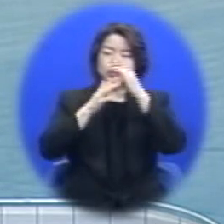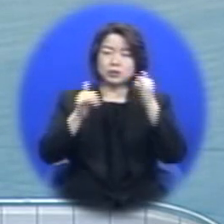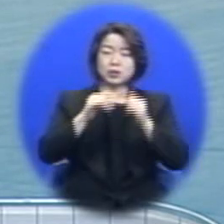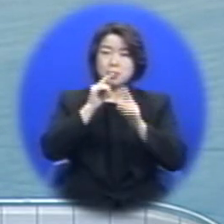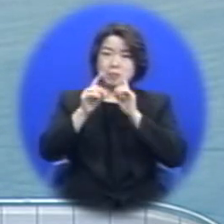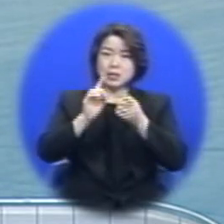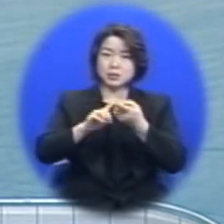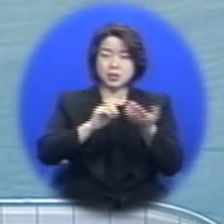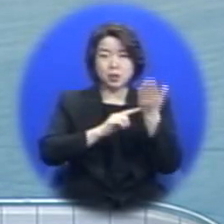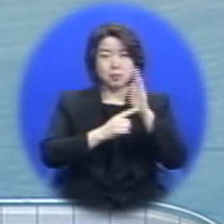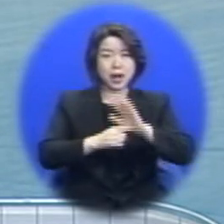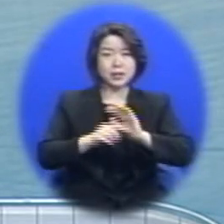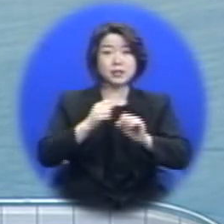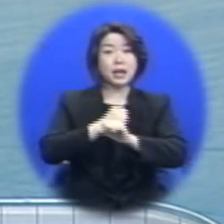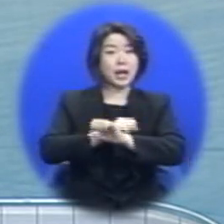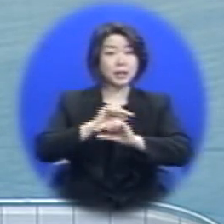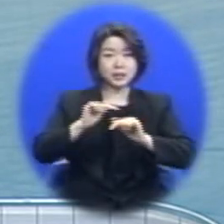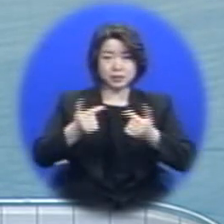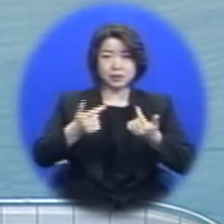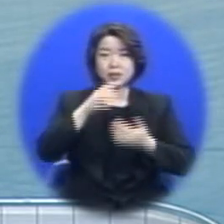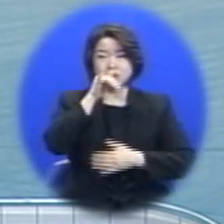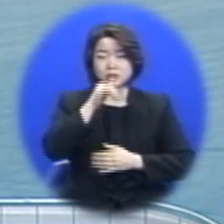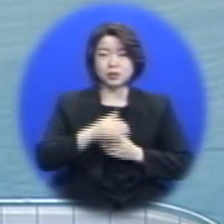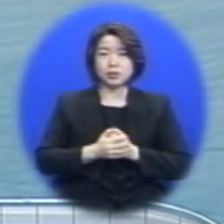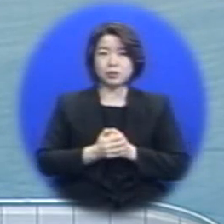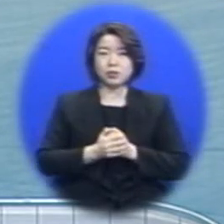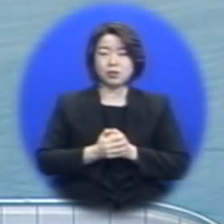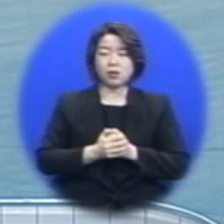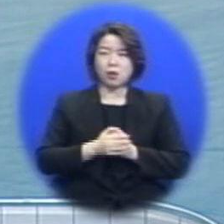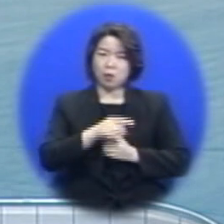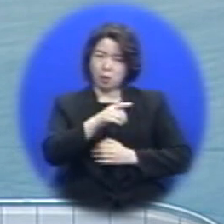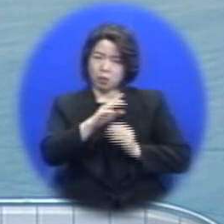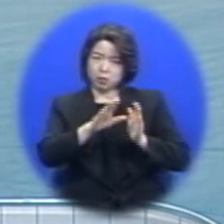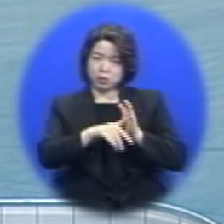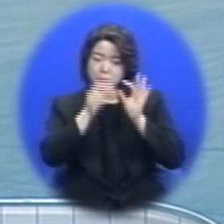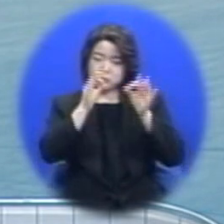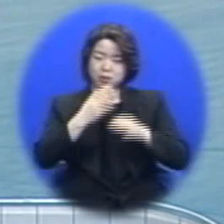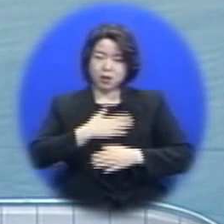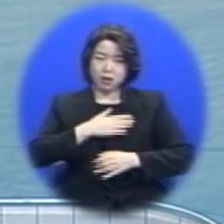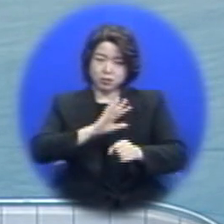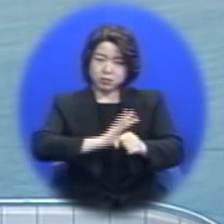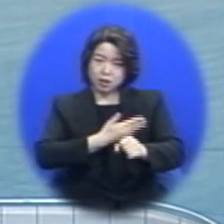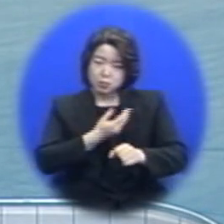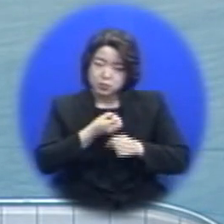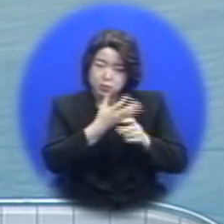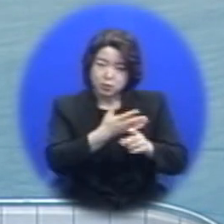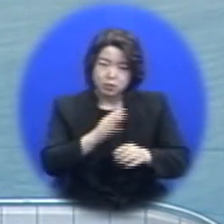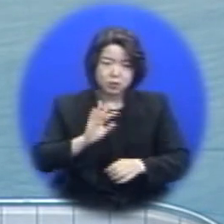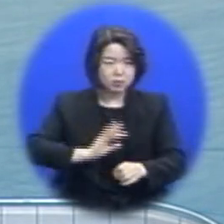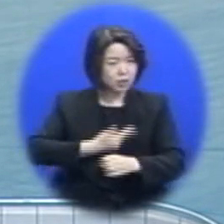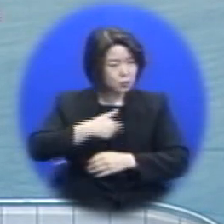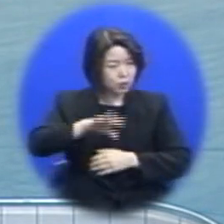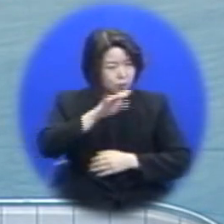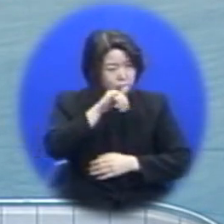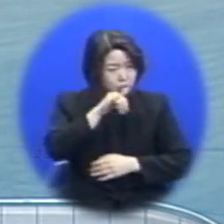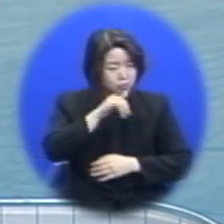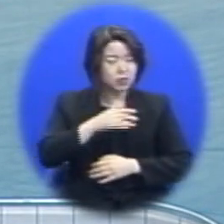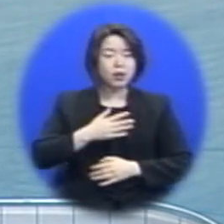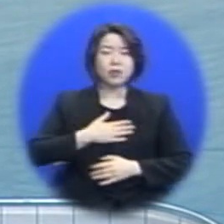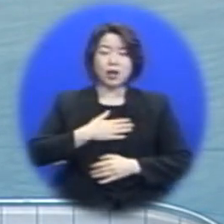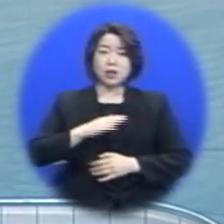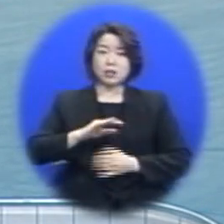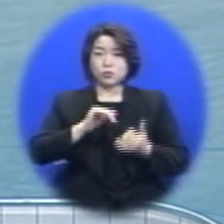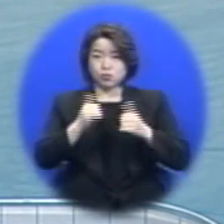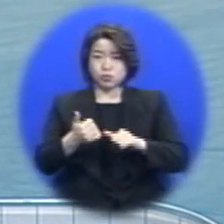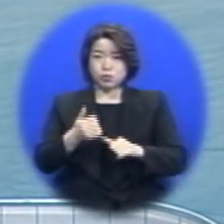반응을 안 할 때가 있습니다. 그럴 때는 내가 잘못 가는 거 아니야? 내가 잘못 전하는 거 아니야? 나는 죽고 예수로